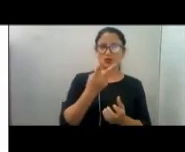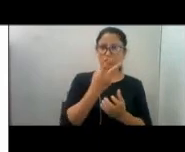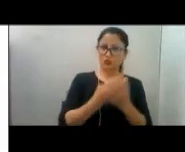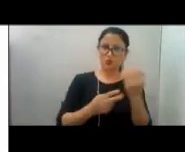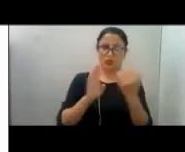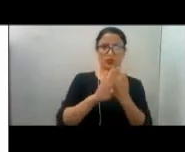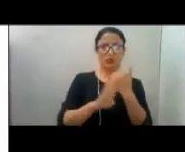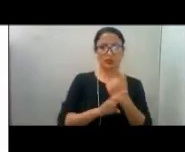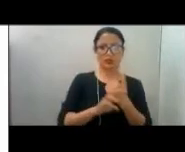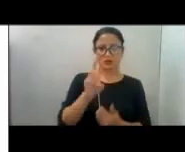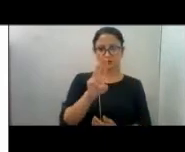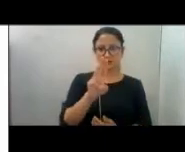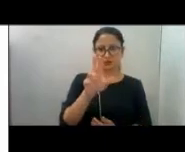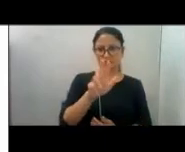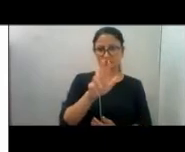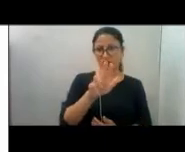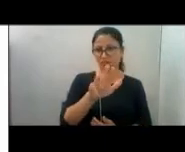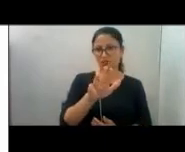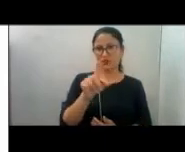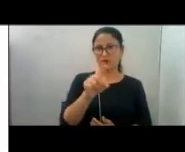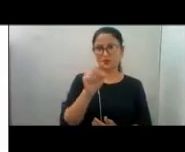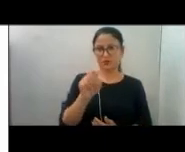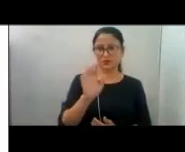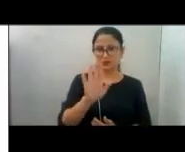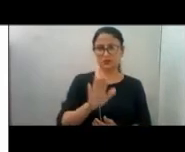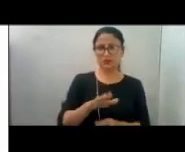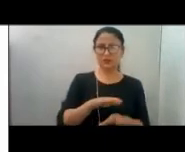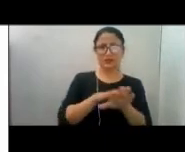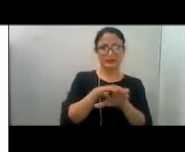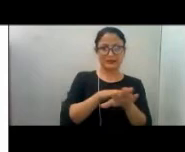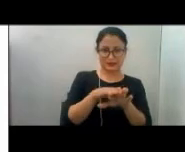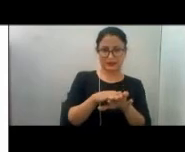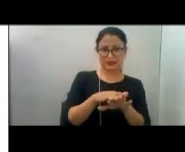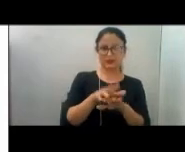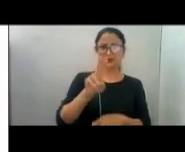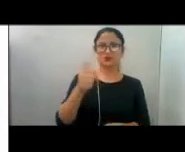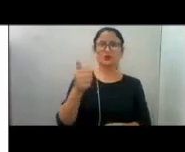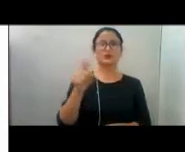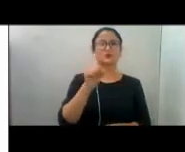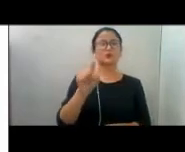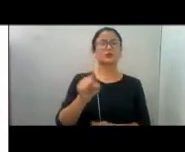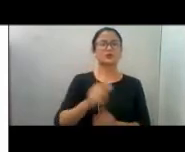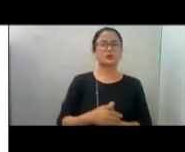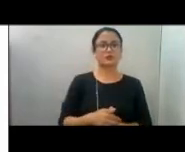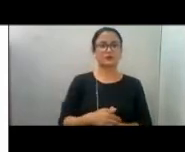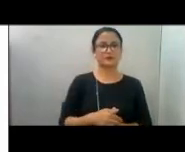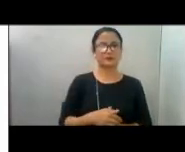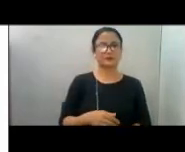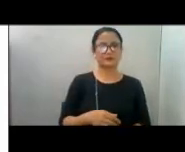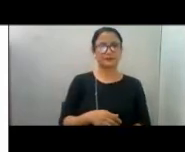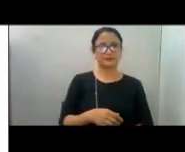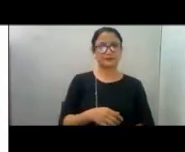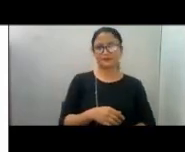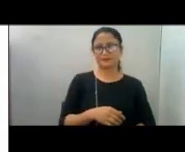र दुई किसिमको भायोलेन्स 39% र मल्टिपल भायोलेन्स चाहिँ मल्टिपल टाइप अफ भायोलेन्स